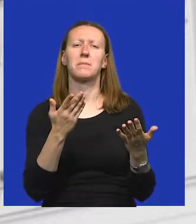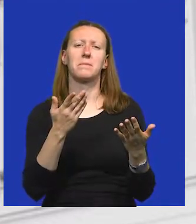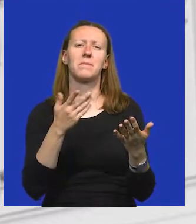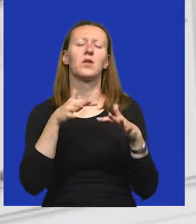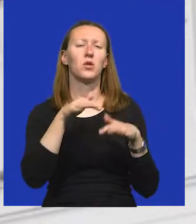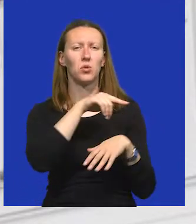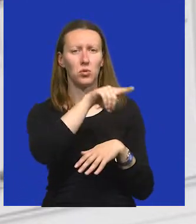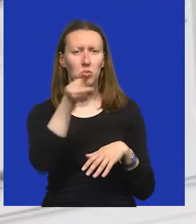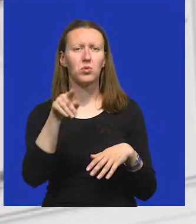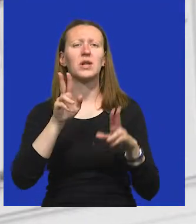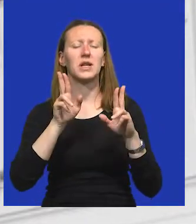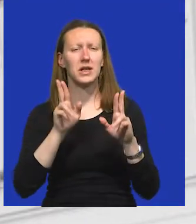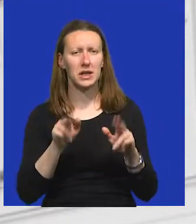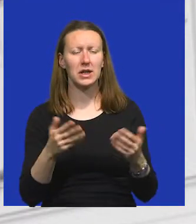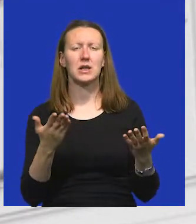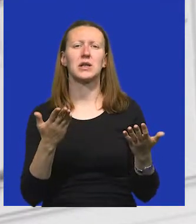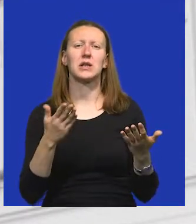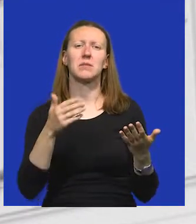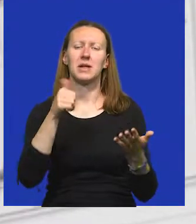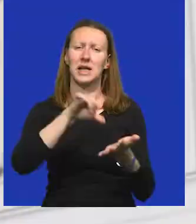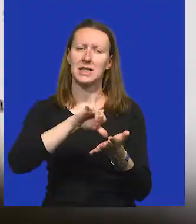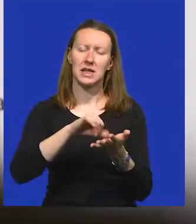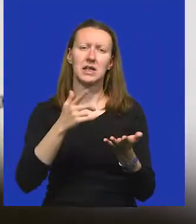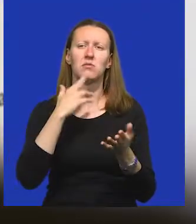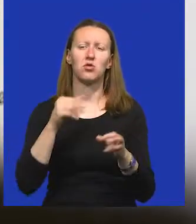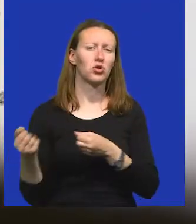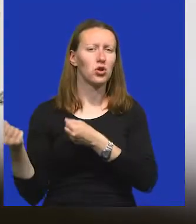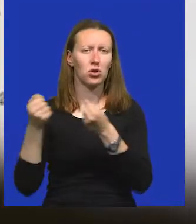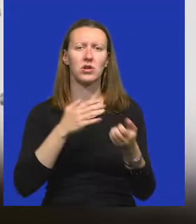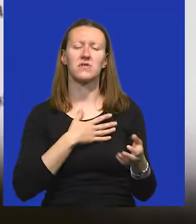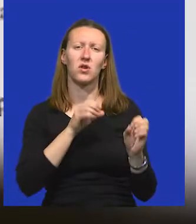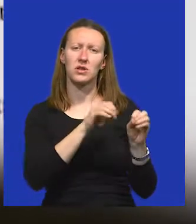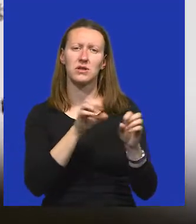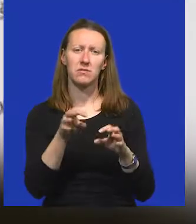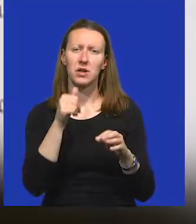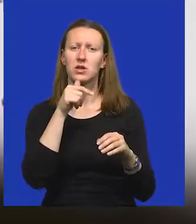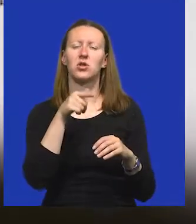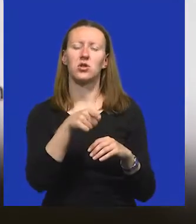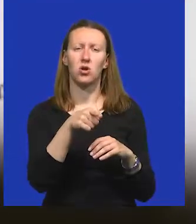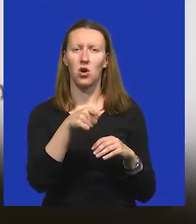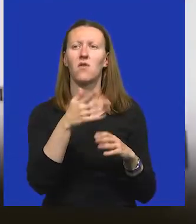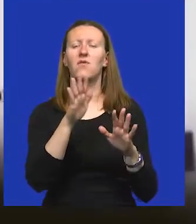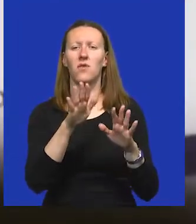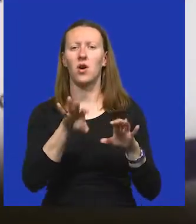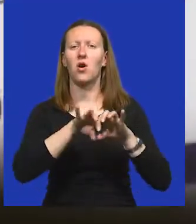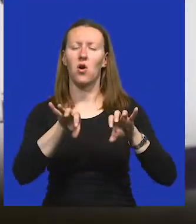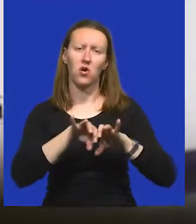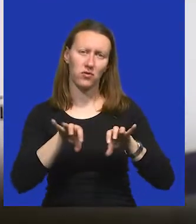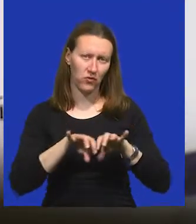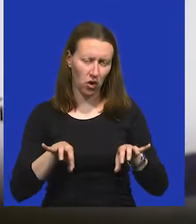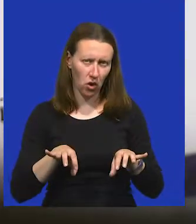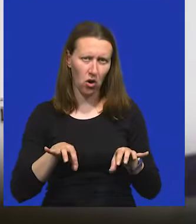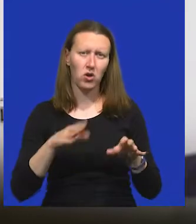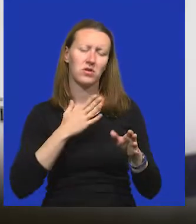fare sì che i cittadini abbiano, diciamo, un centro dove possono portare i propri rifiuti e in questa maniera